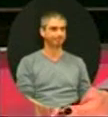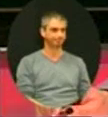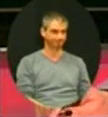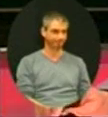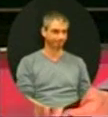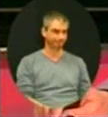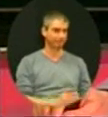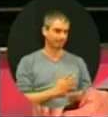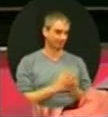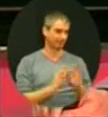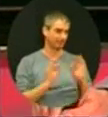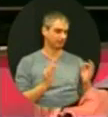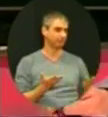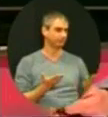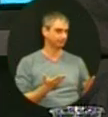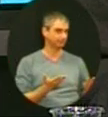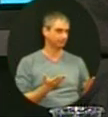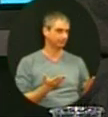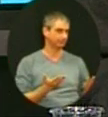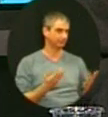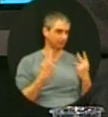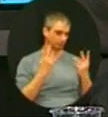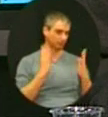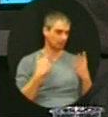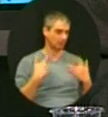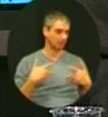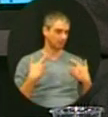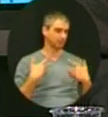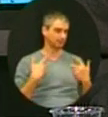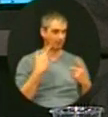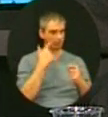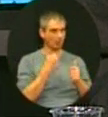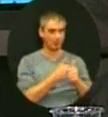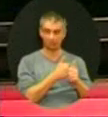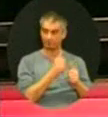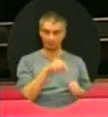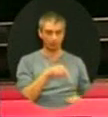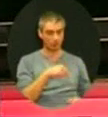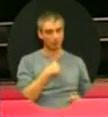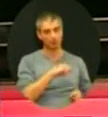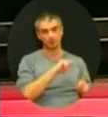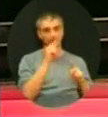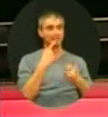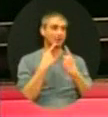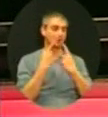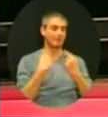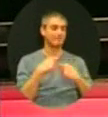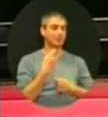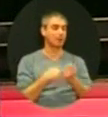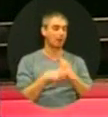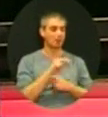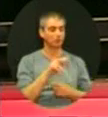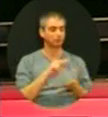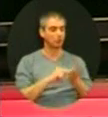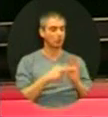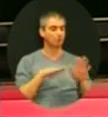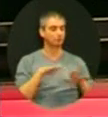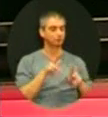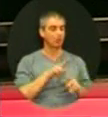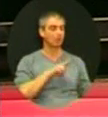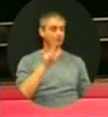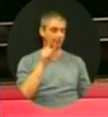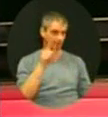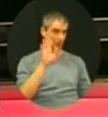כיוון שרמת את הכפפה הזאת, אז אנחנו נשמח לעקוב גם בפגישה הבאה. אני אגב הולכת מכאן לדיון בוועדת כלכלה בנושא תוכנית הממשלה